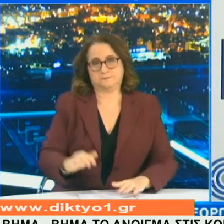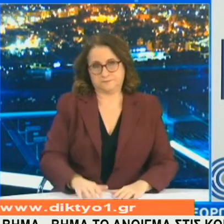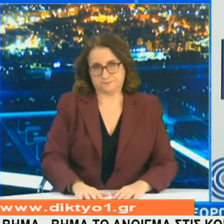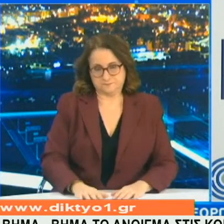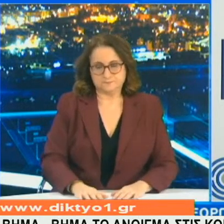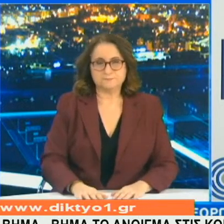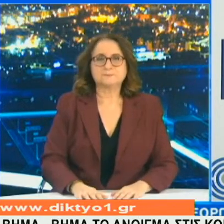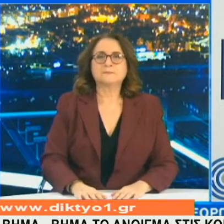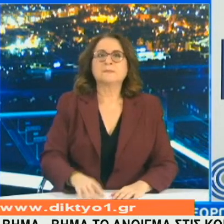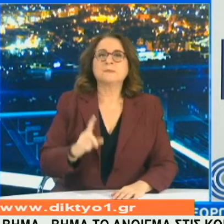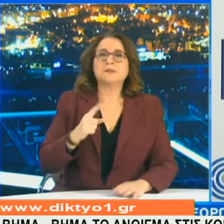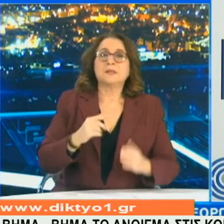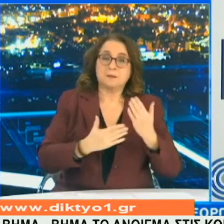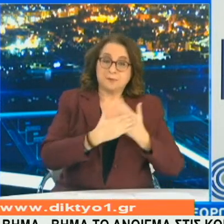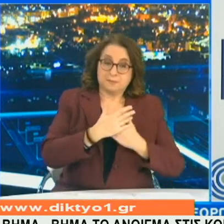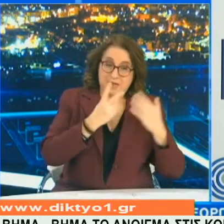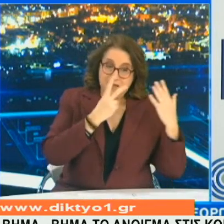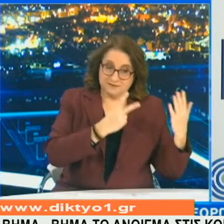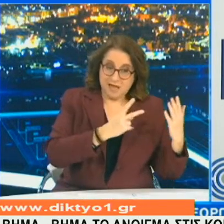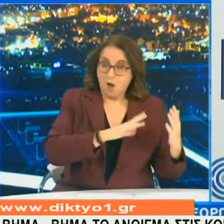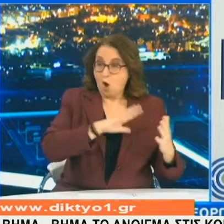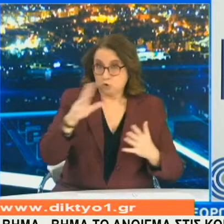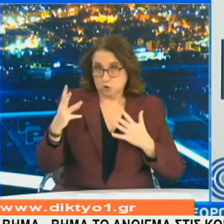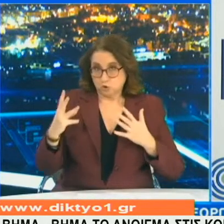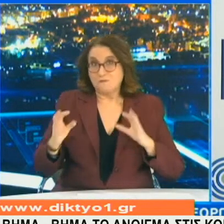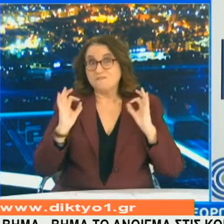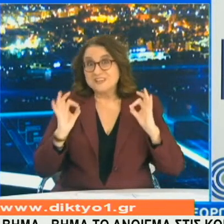λειτουργίας προαιρετικό από τις 7 το πρωί ως 8 το